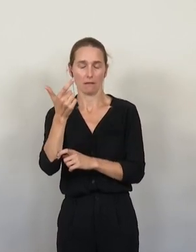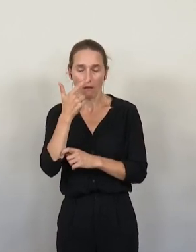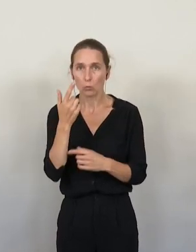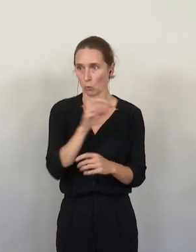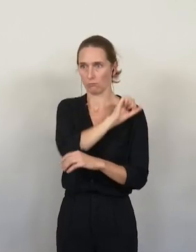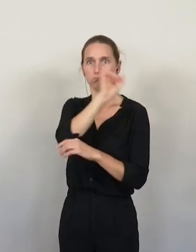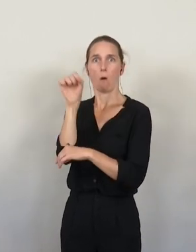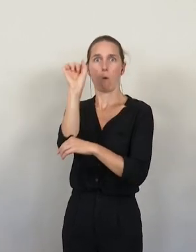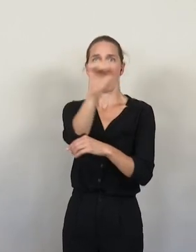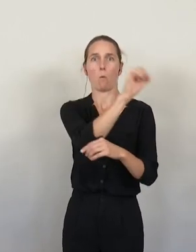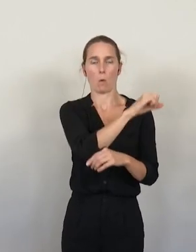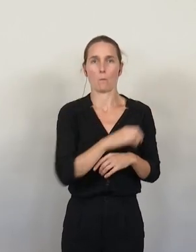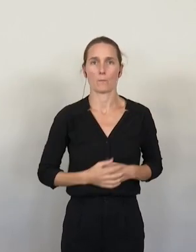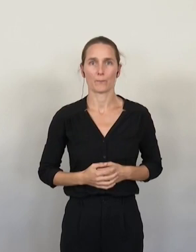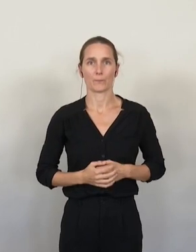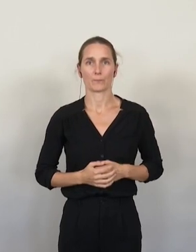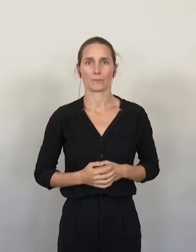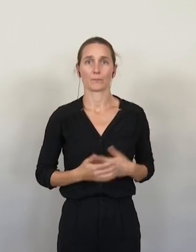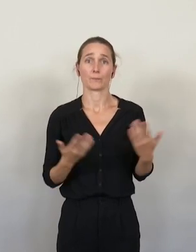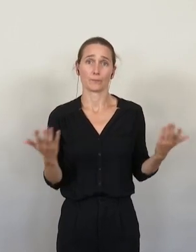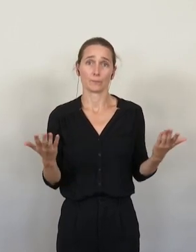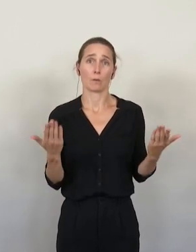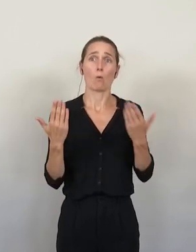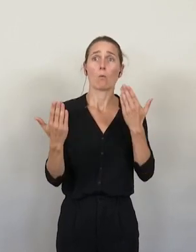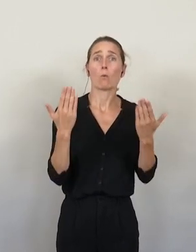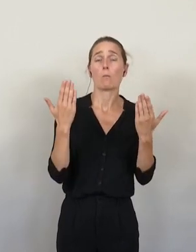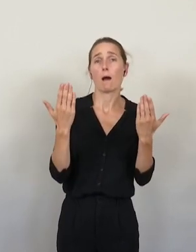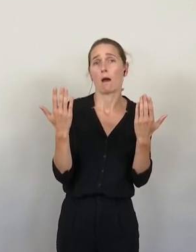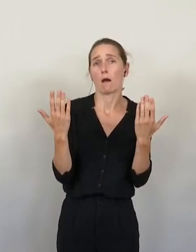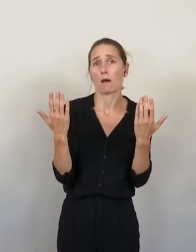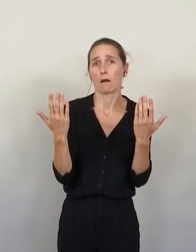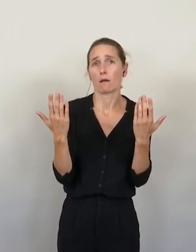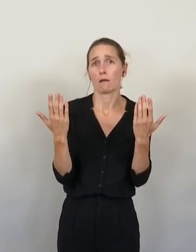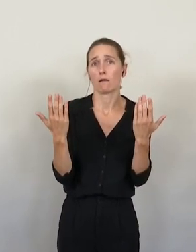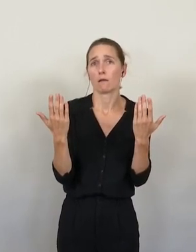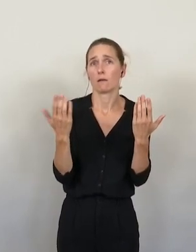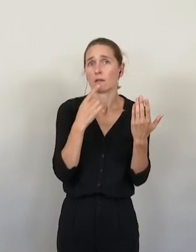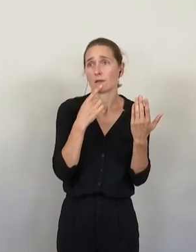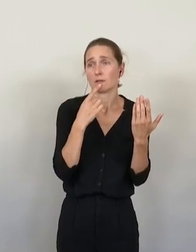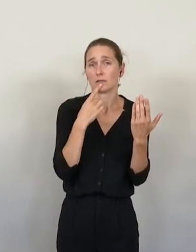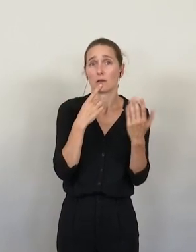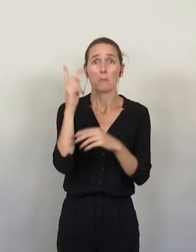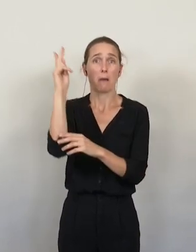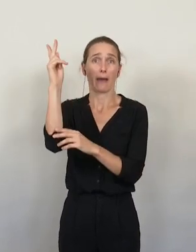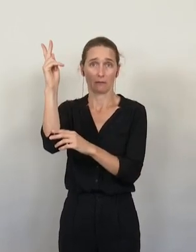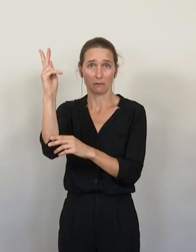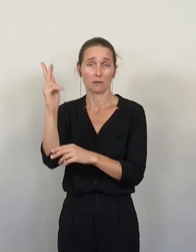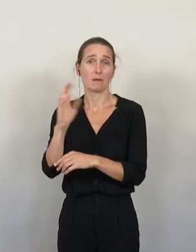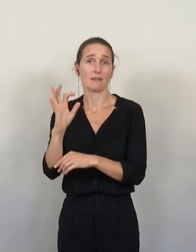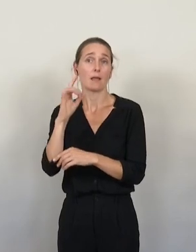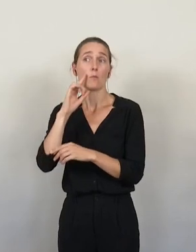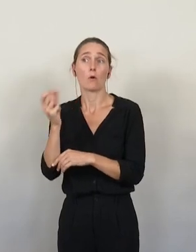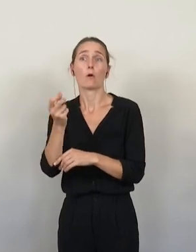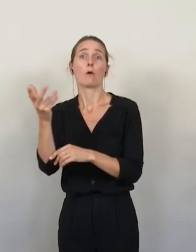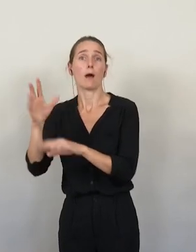donner une idée le même nombre de toilettes par habitant que celui de Paris évidemment